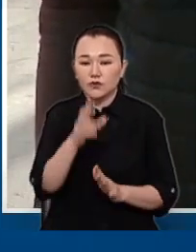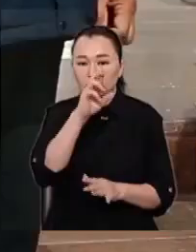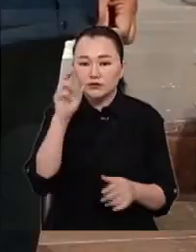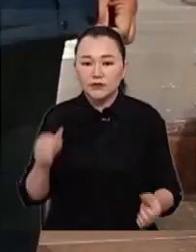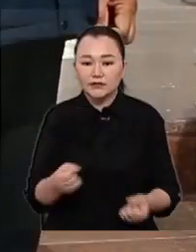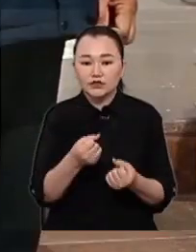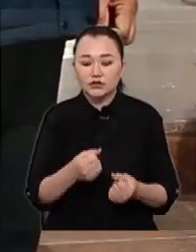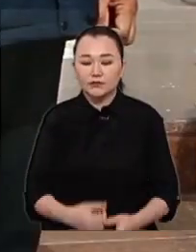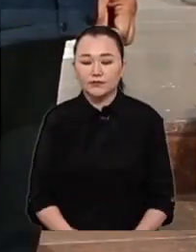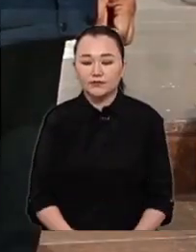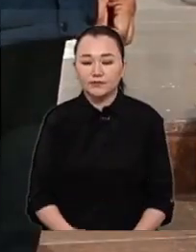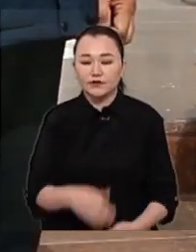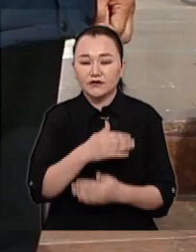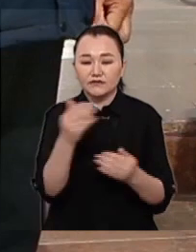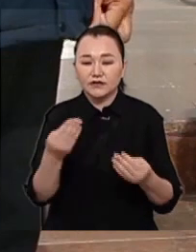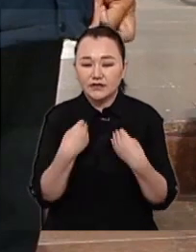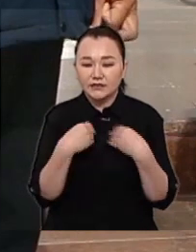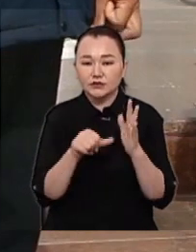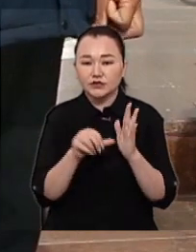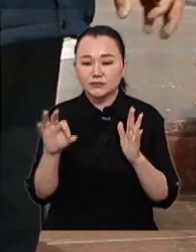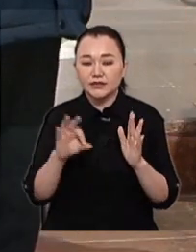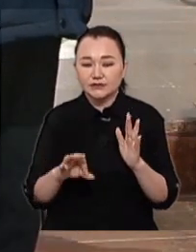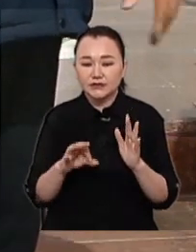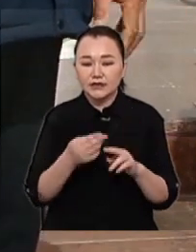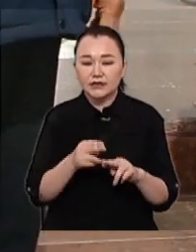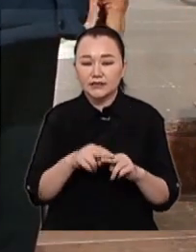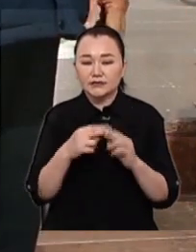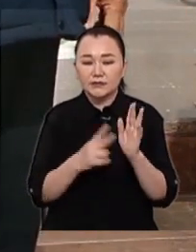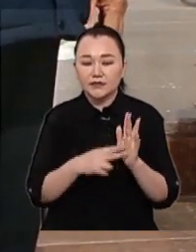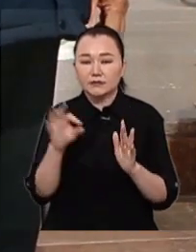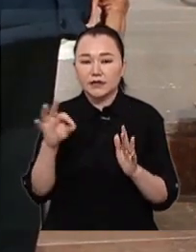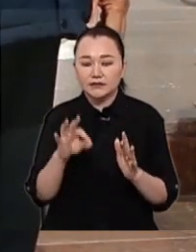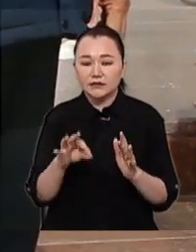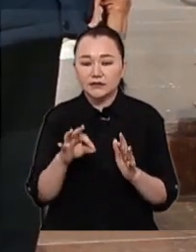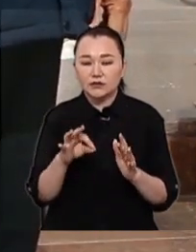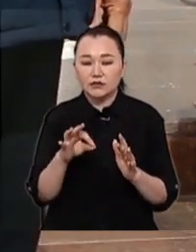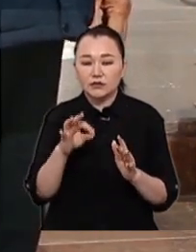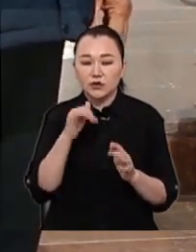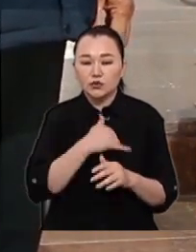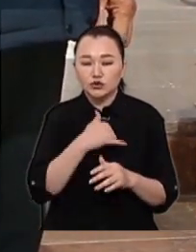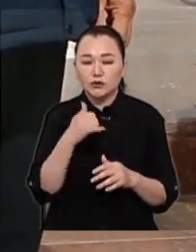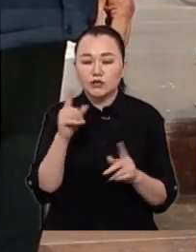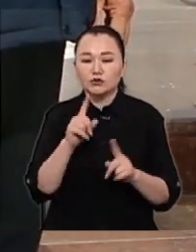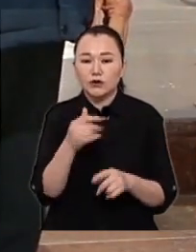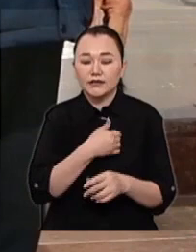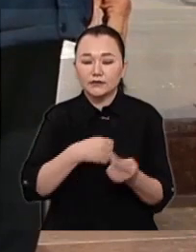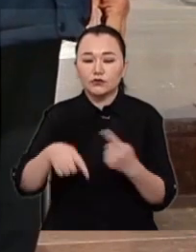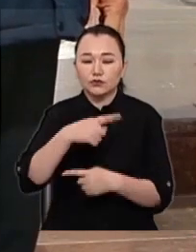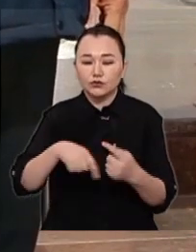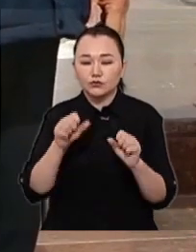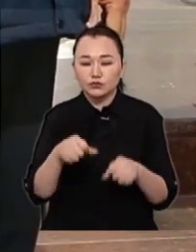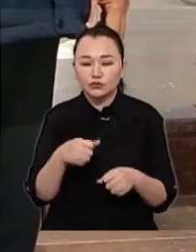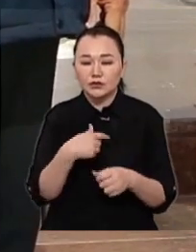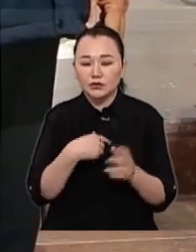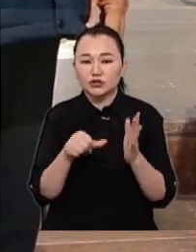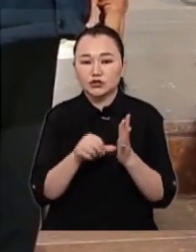господдержки. Вы нам дайте 6%. Вот эти 17% крутите у себя, что хотите. Тупо дайте